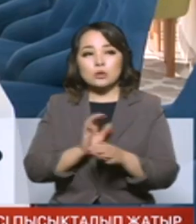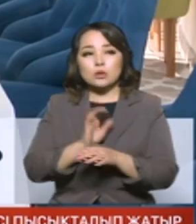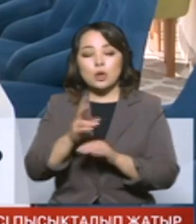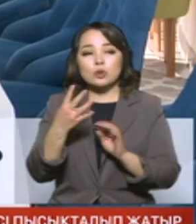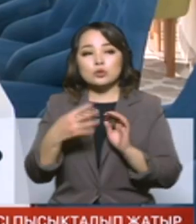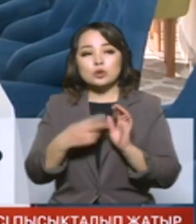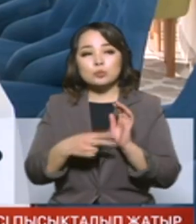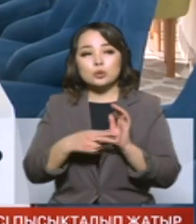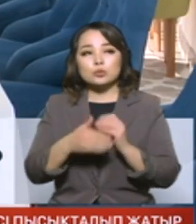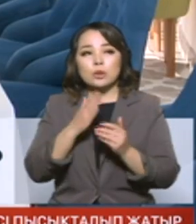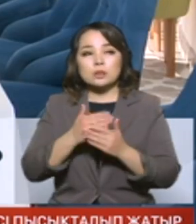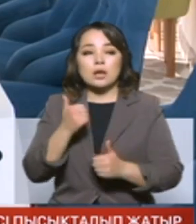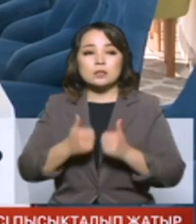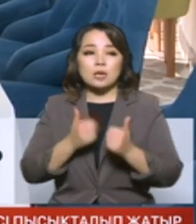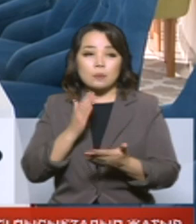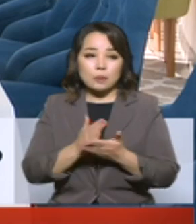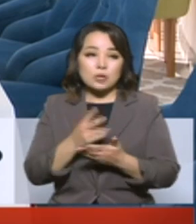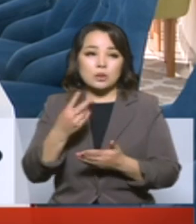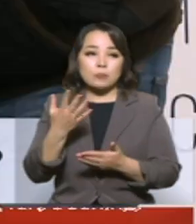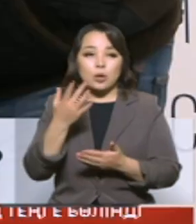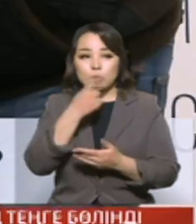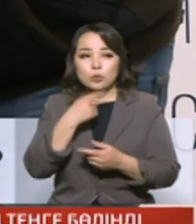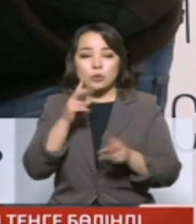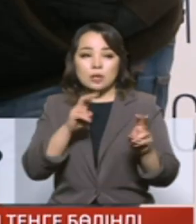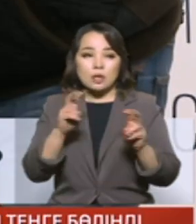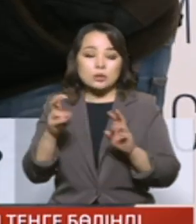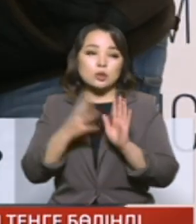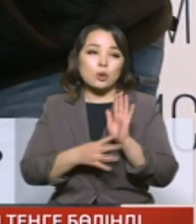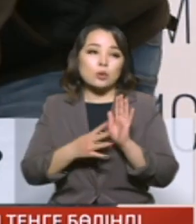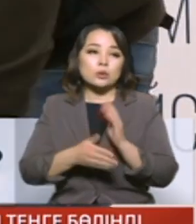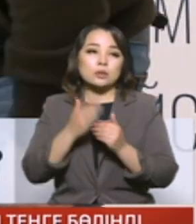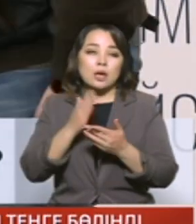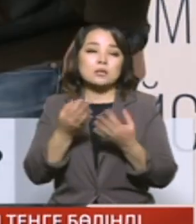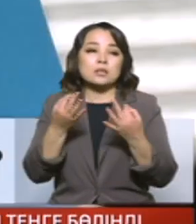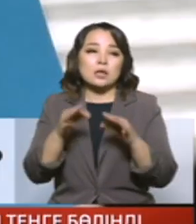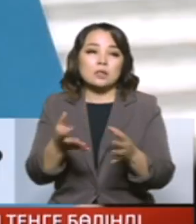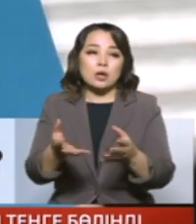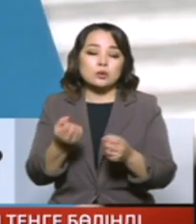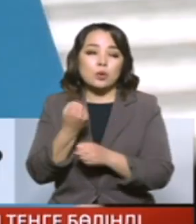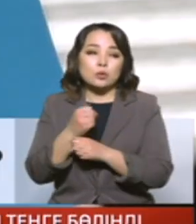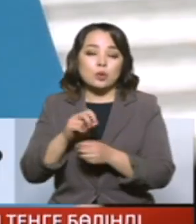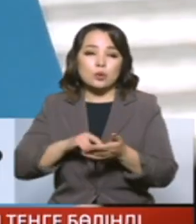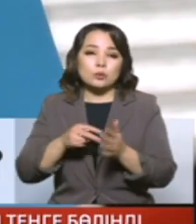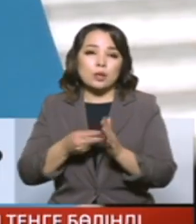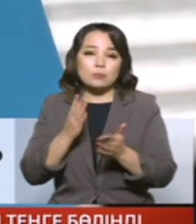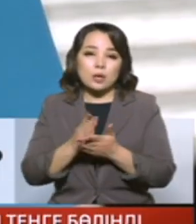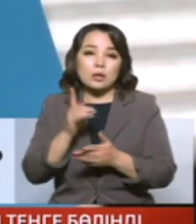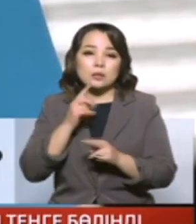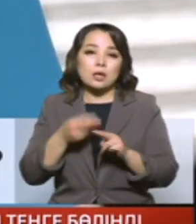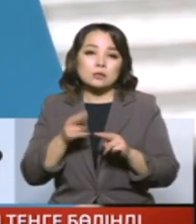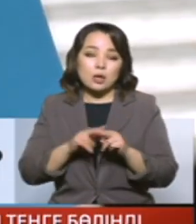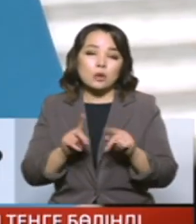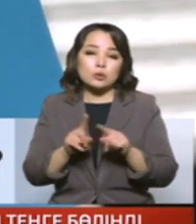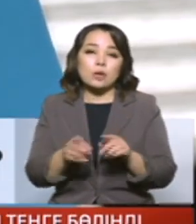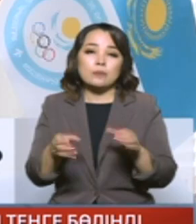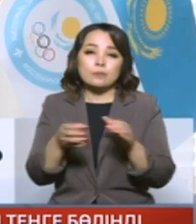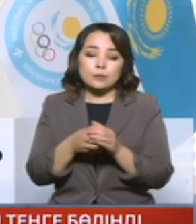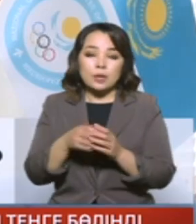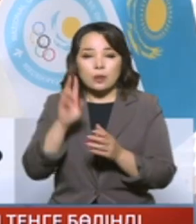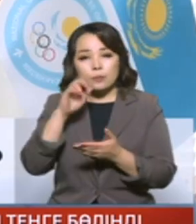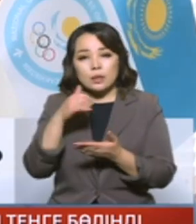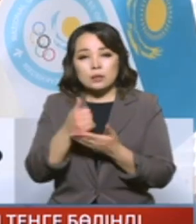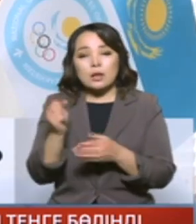жарыс бар. Министрлік өкілдері спорттың 25 түрінен 90-ға тарта лицензия ұтып алуды көздеп отыр. Айтпақшы, мемлекет басшысының